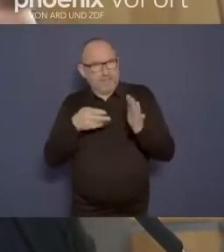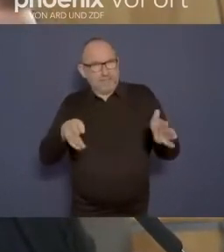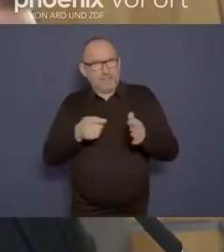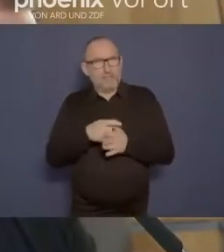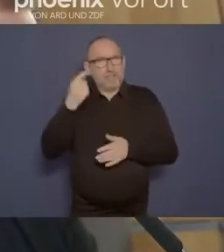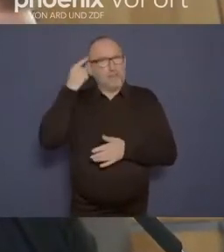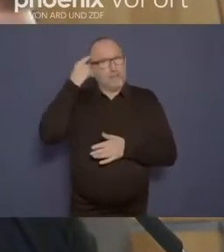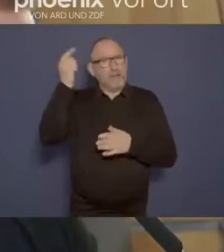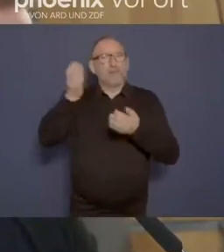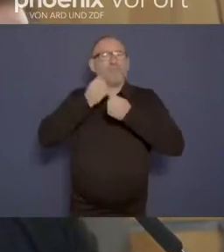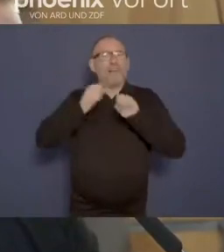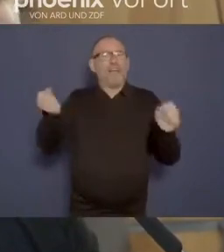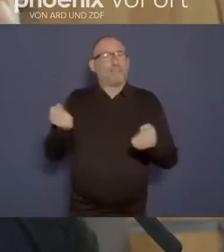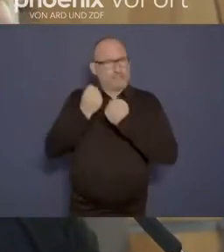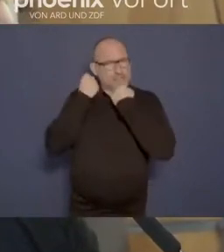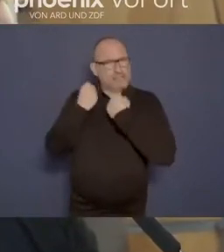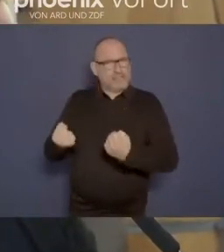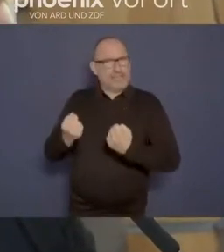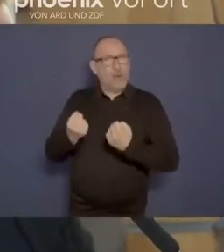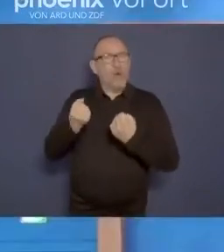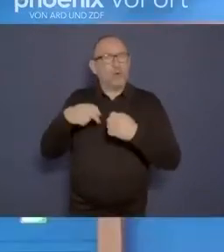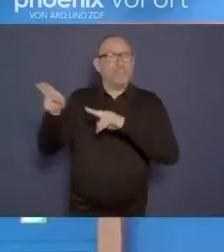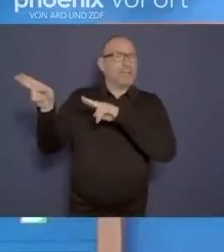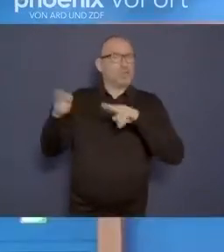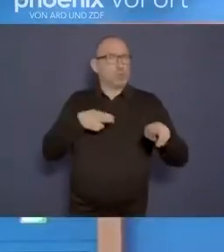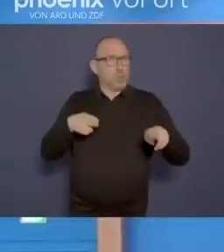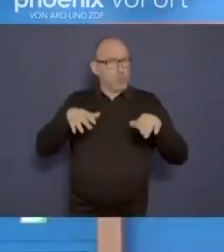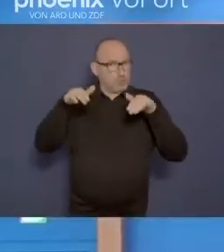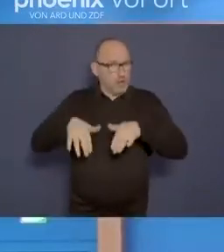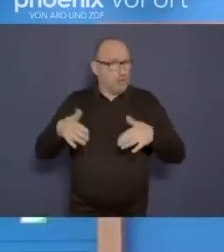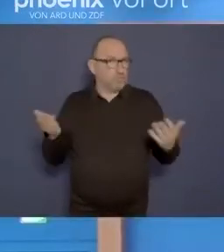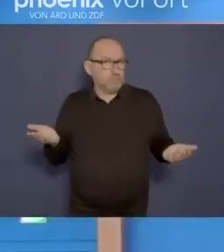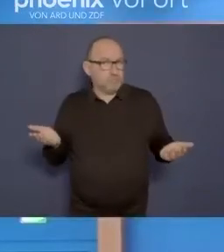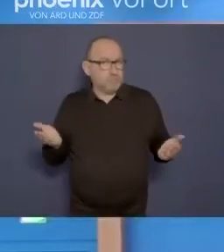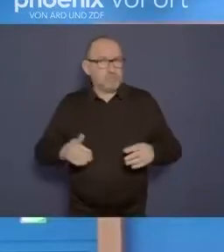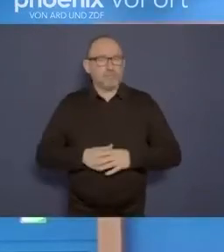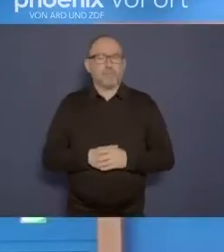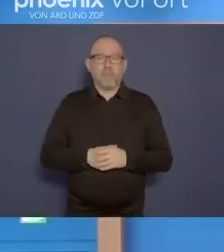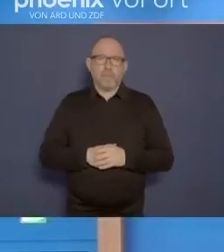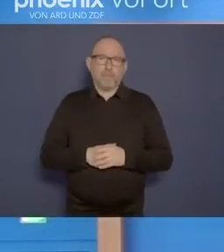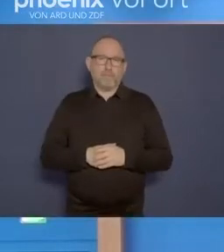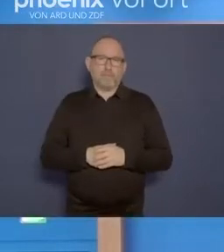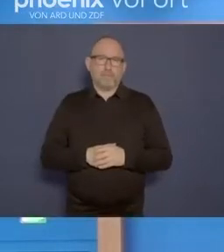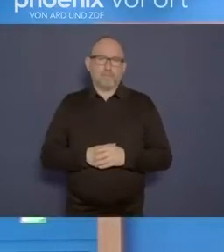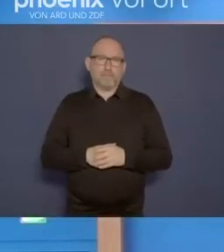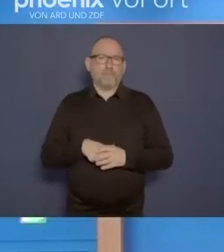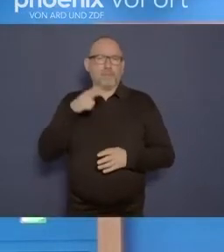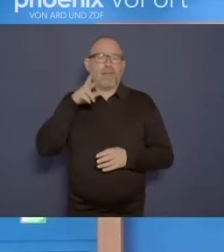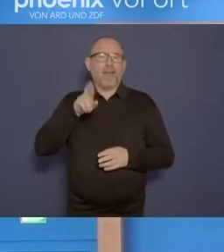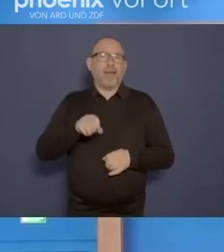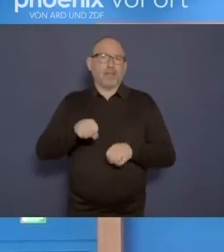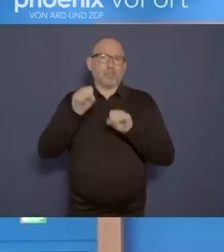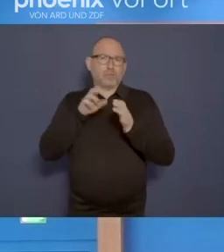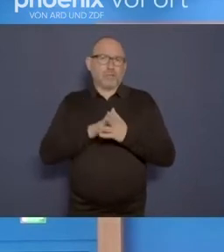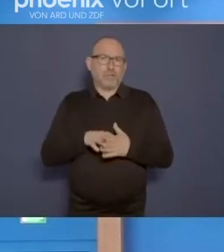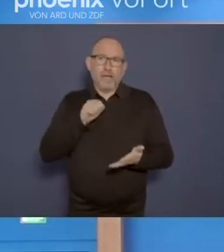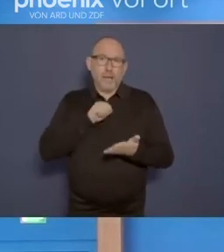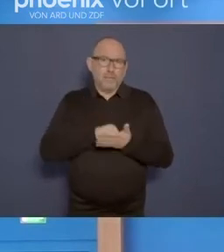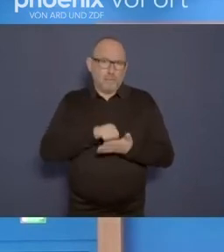Meinungsfreiheit sicherzustellen bzw. teilweise wiederherzustellen? Danke. Reitschuster, Sie wissen, dass die Presse- und